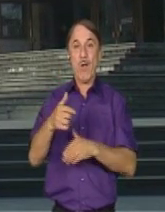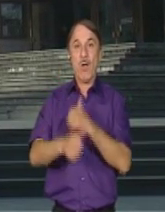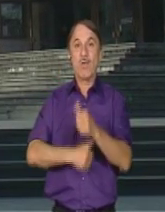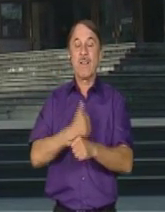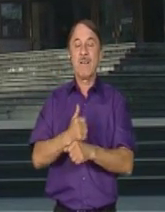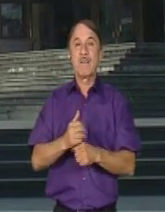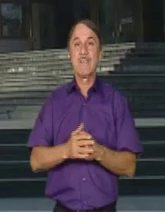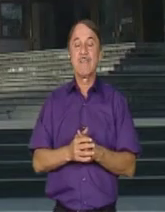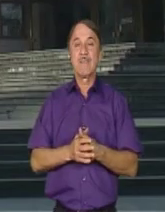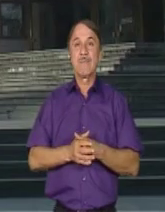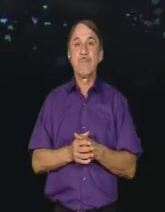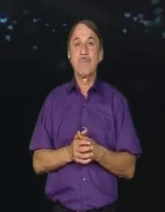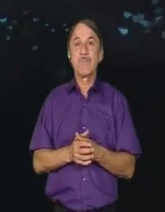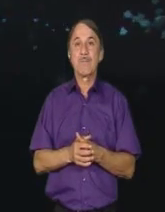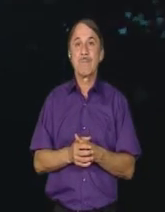1861. godine.